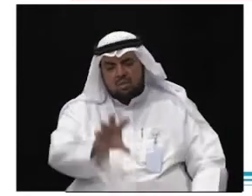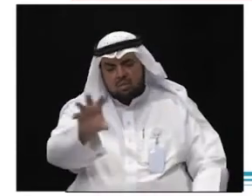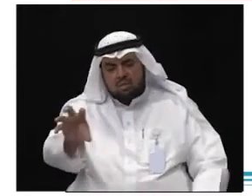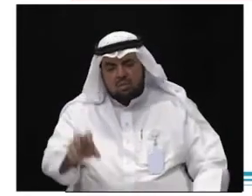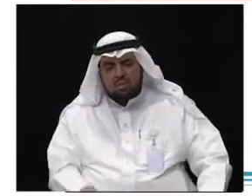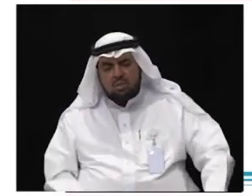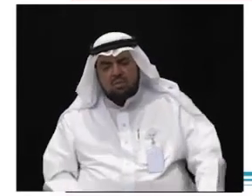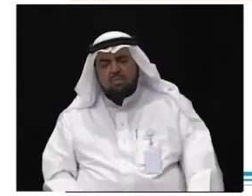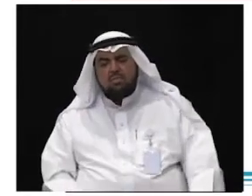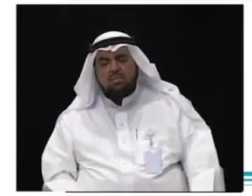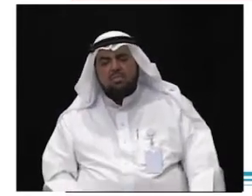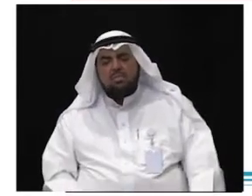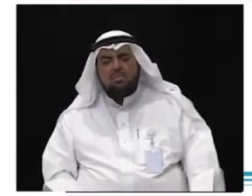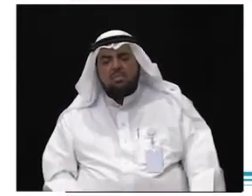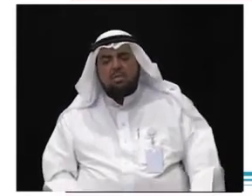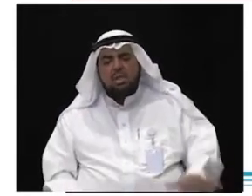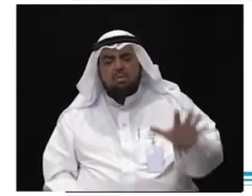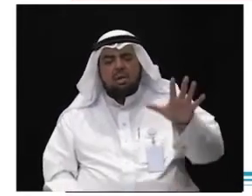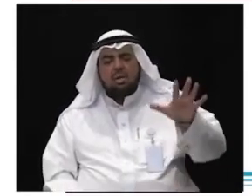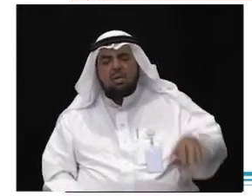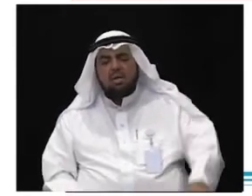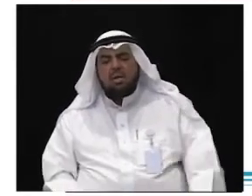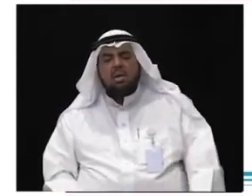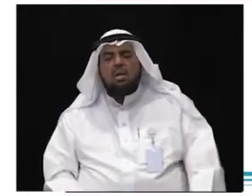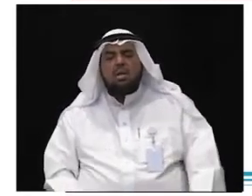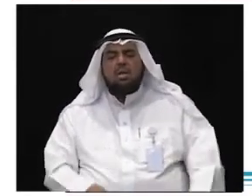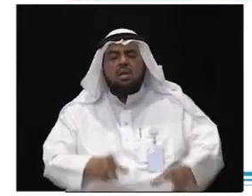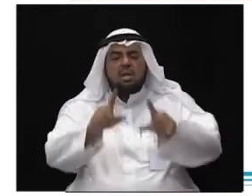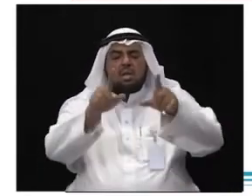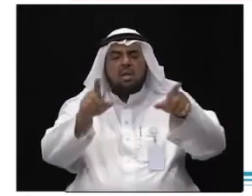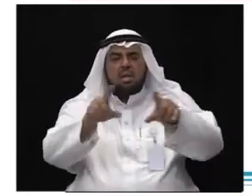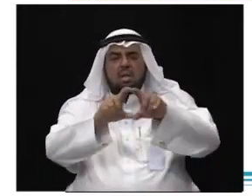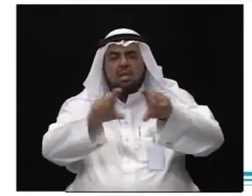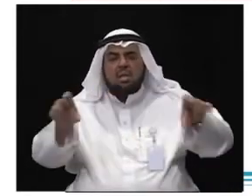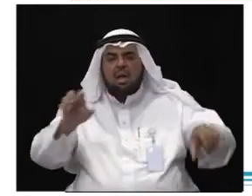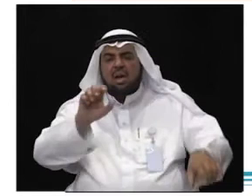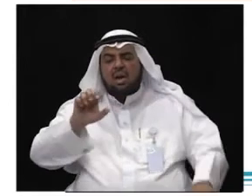أحسنتم. رقم 5، إطار الخصائص.